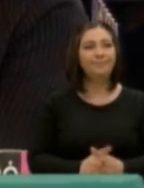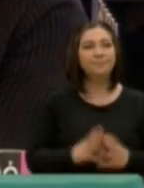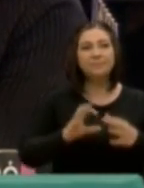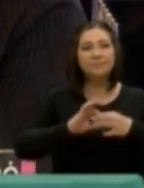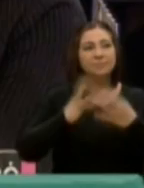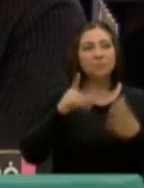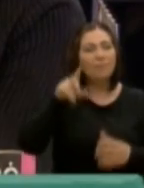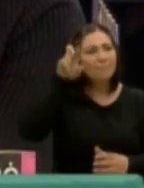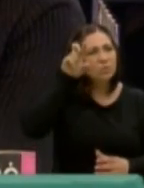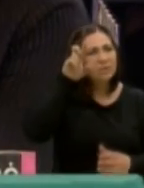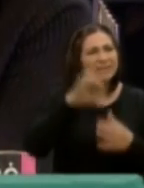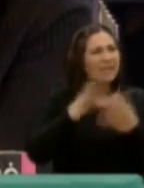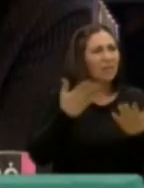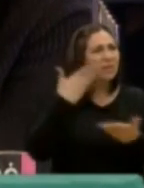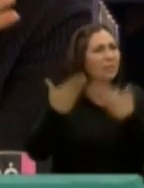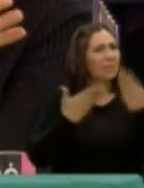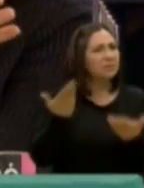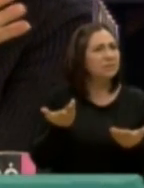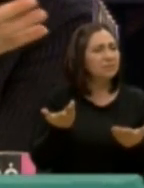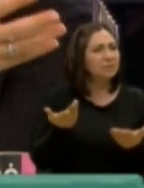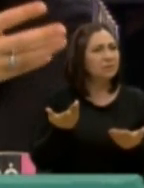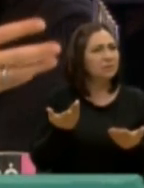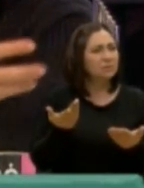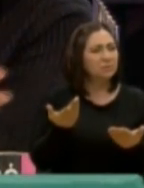nasıl yani bu psikolojik olarak nasıl anlatabiliriz? Yani nasıl